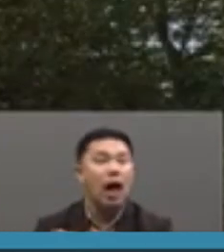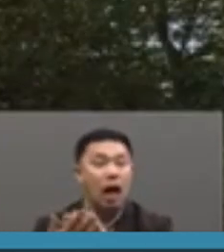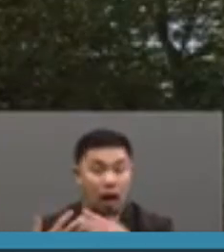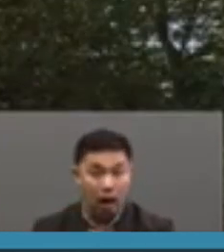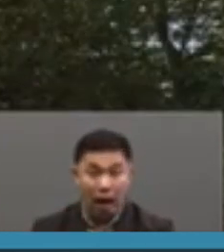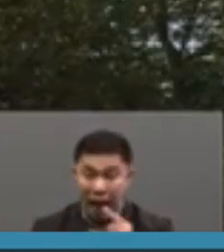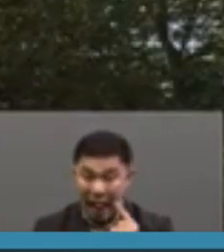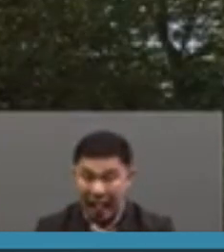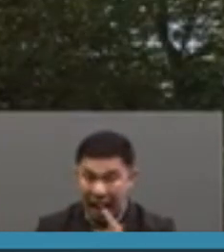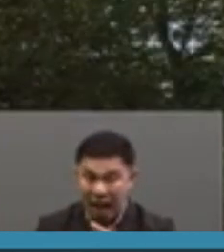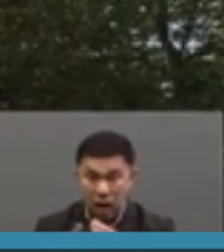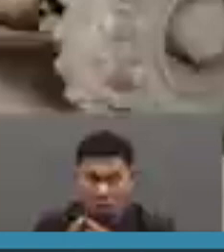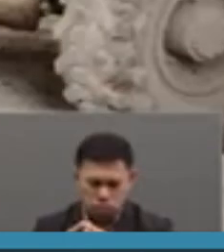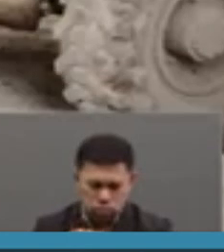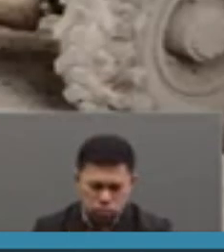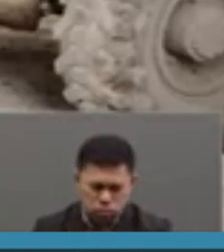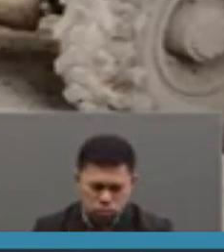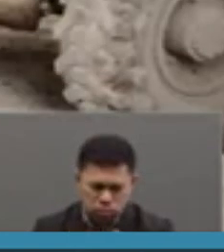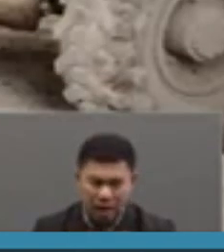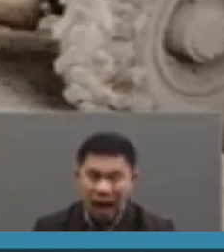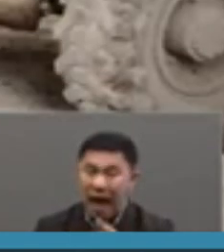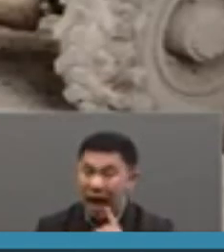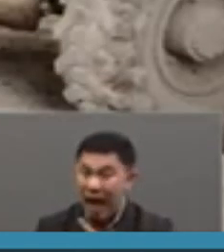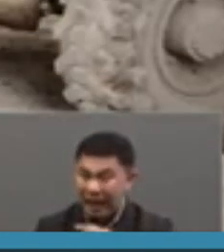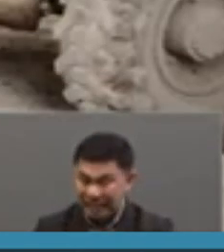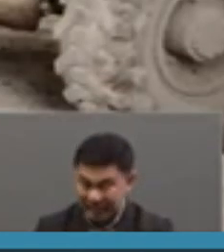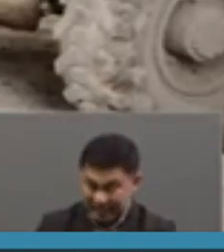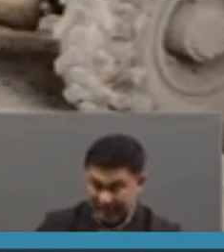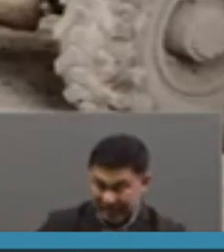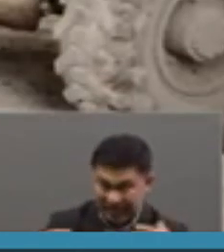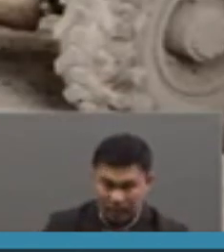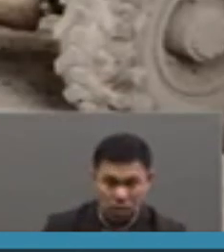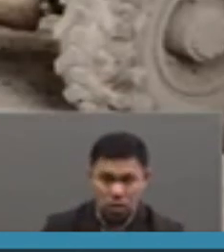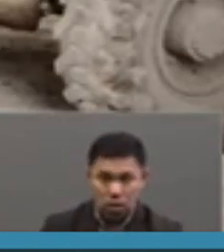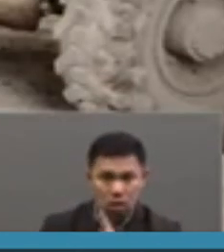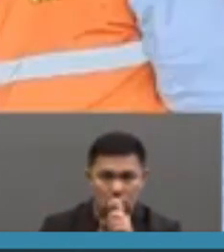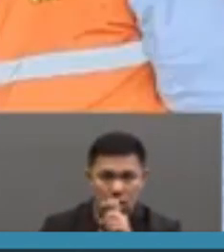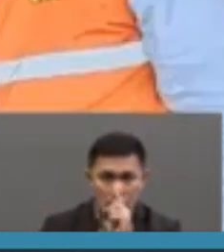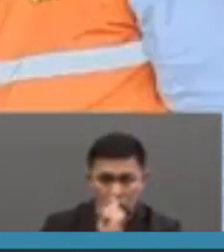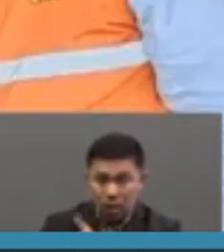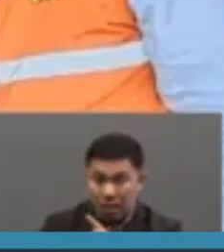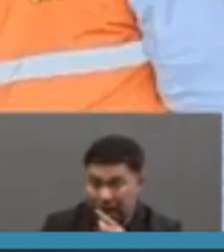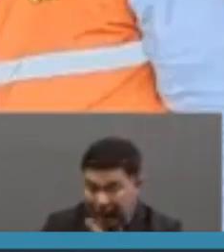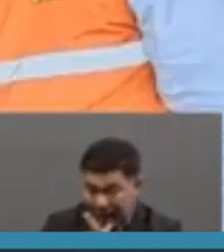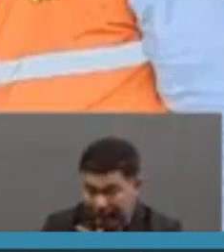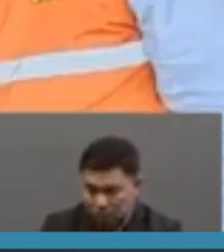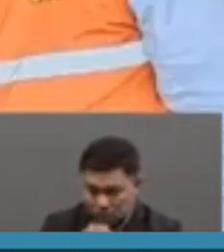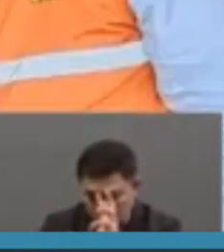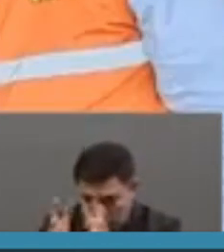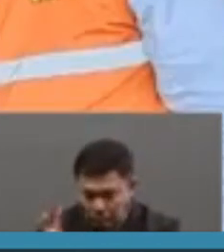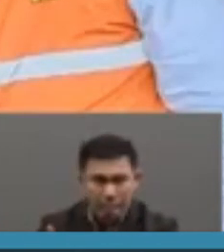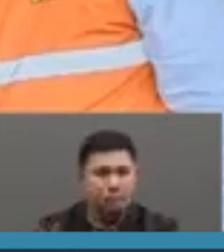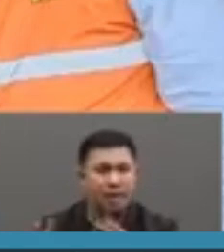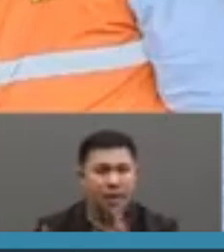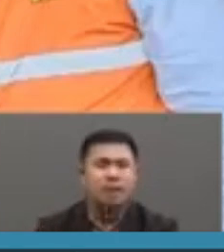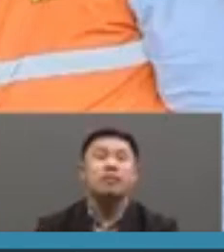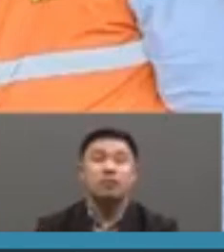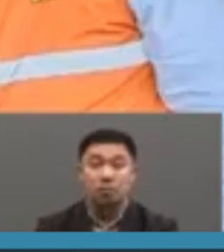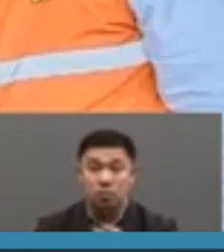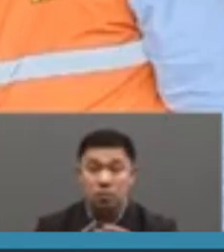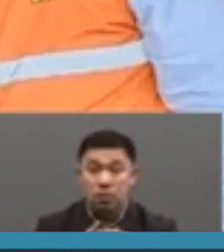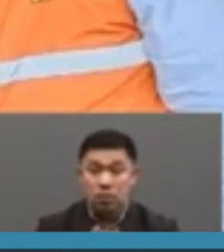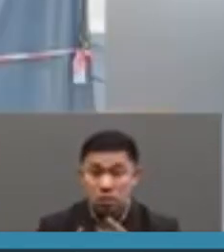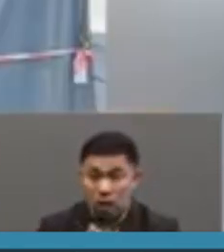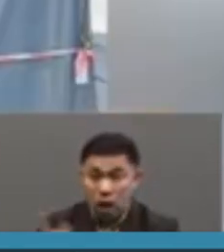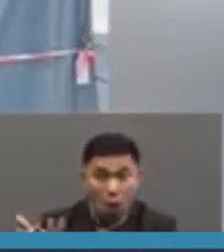สารที่ปนเปื้อนอยู่ในอากาศยังไม่อยู่ในระดับที่อันตรายยังไม่เกินมาตรฐานนะครับเพราะฉะนั้นเนี่ยในระดับ